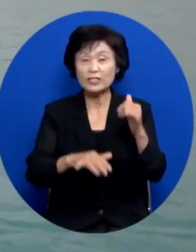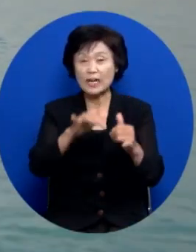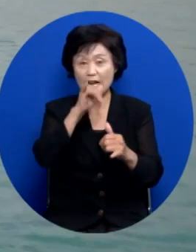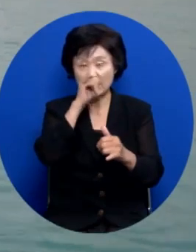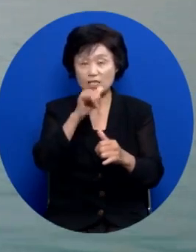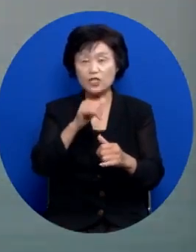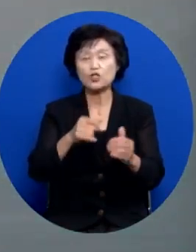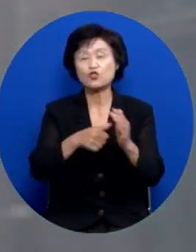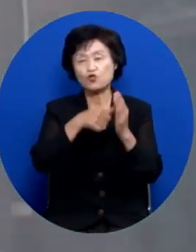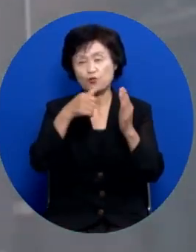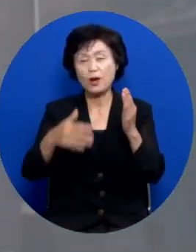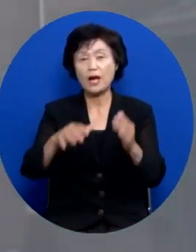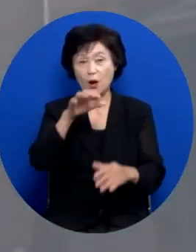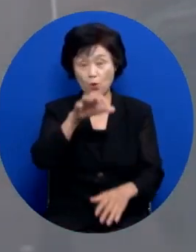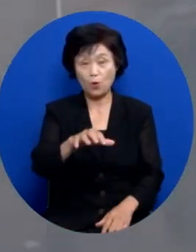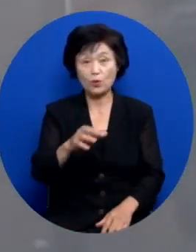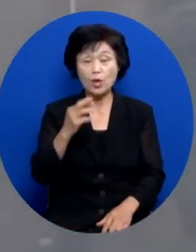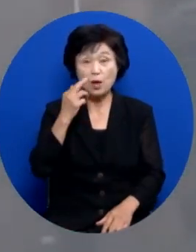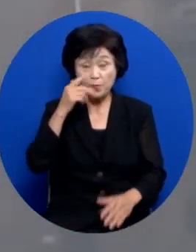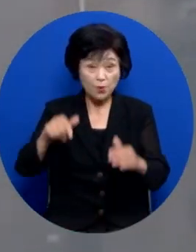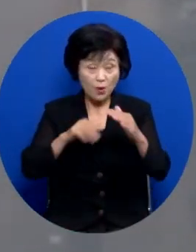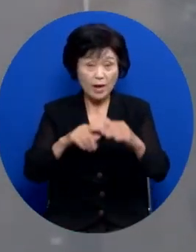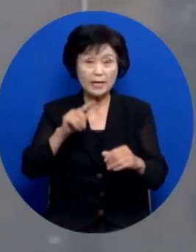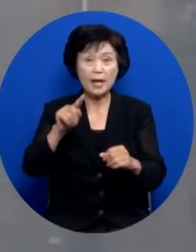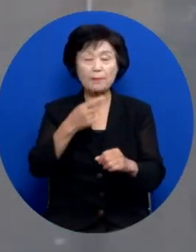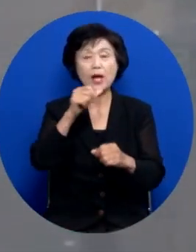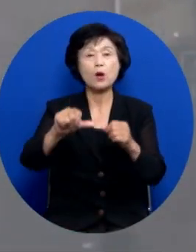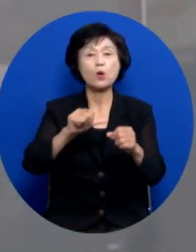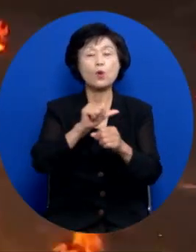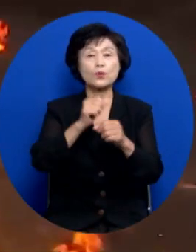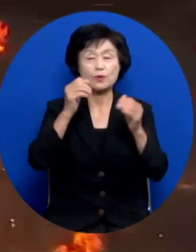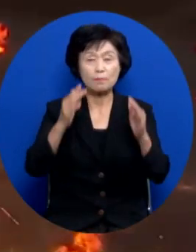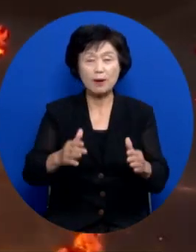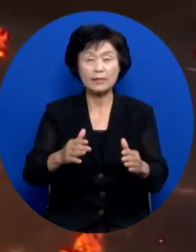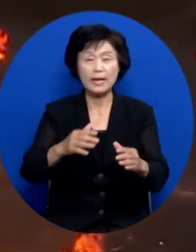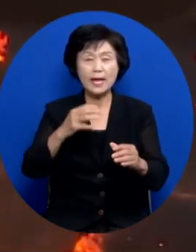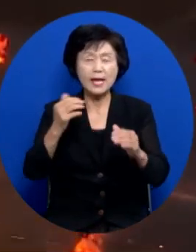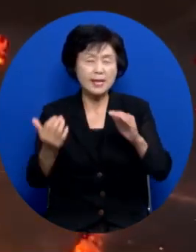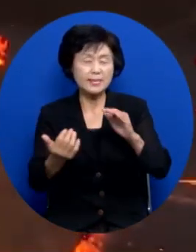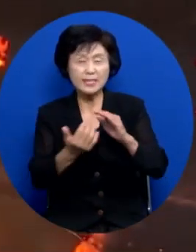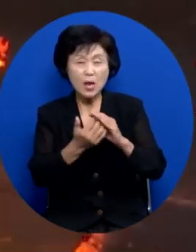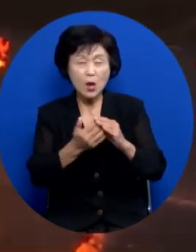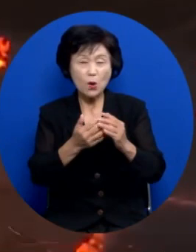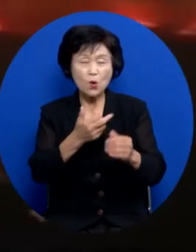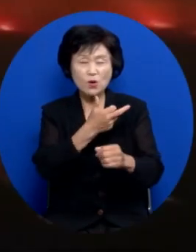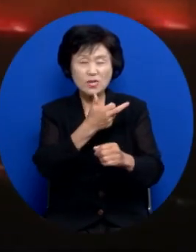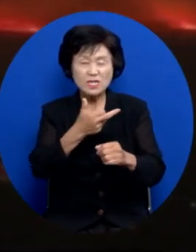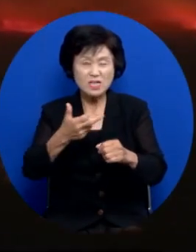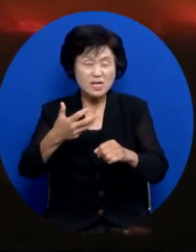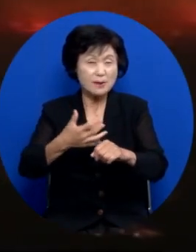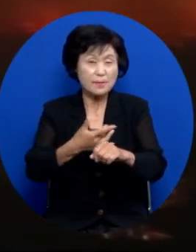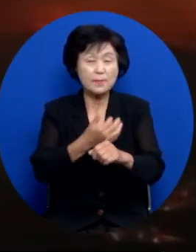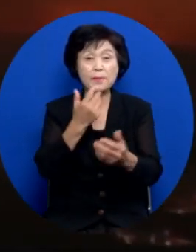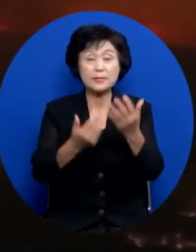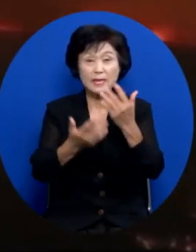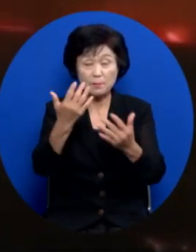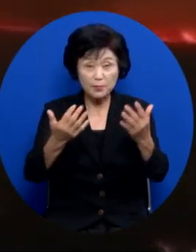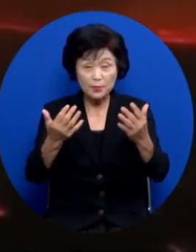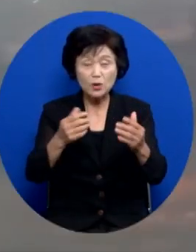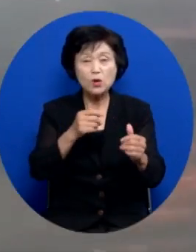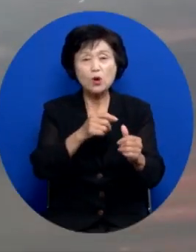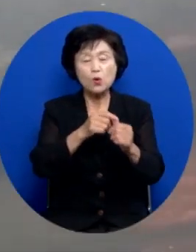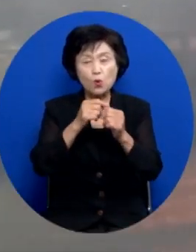유명합니다. 미국 내 105년 만에 최악의 산불이라 불릴 만큼 큰 피해 규모에 구호와